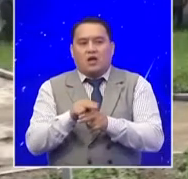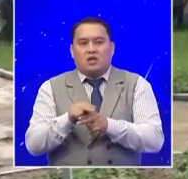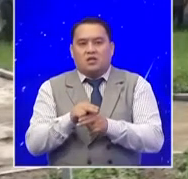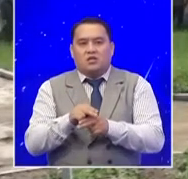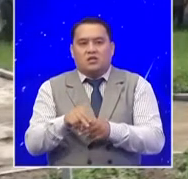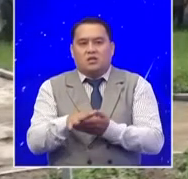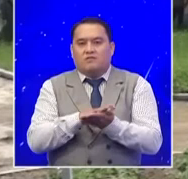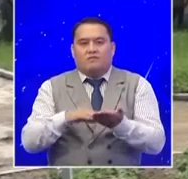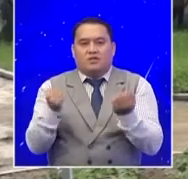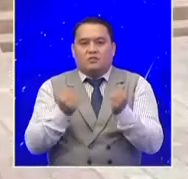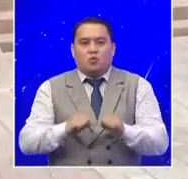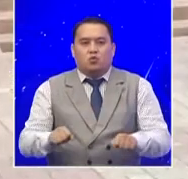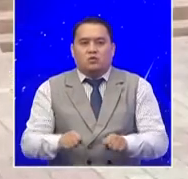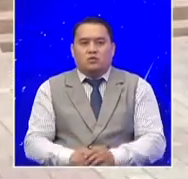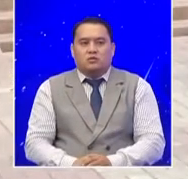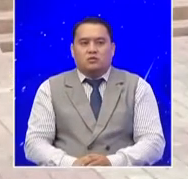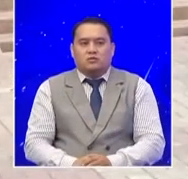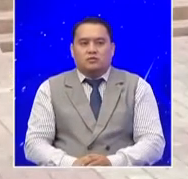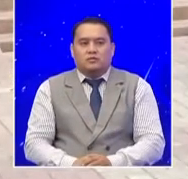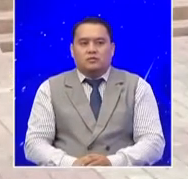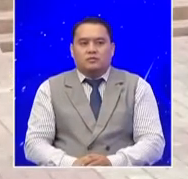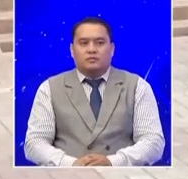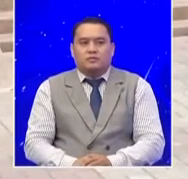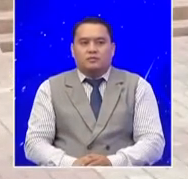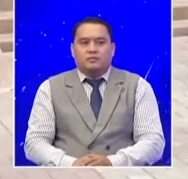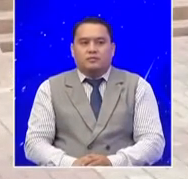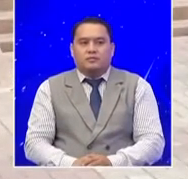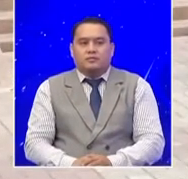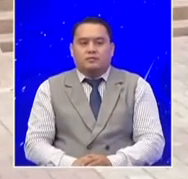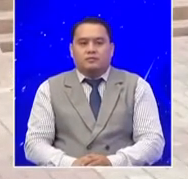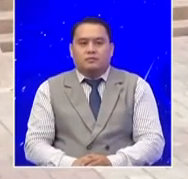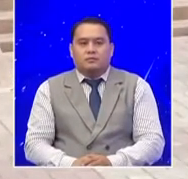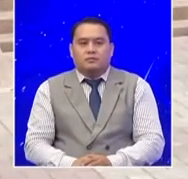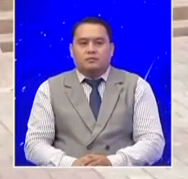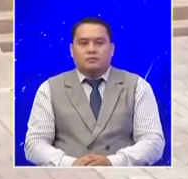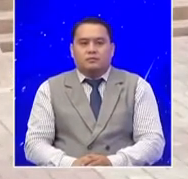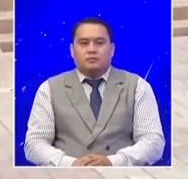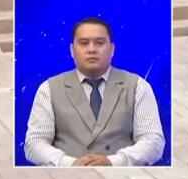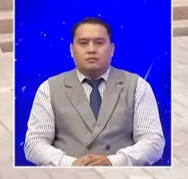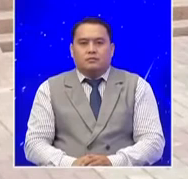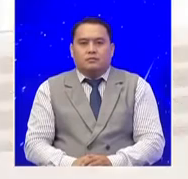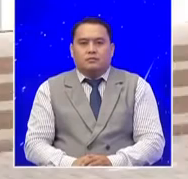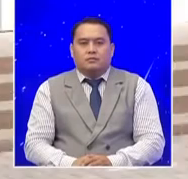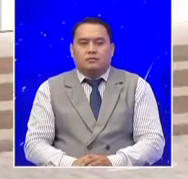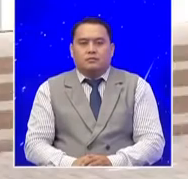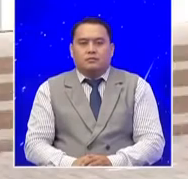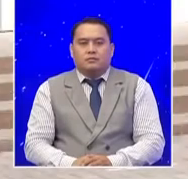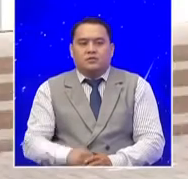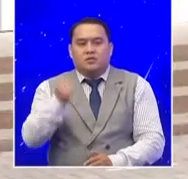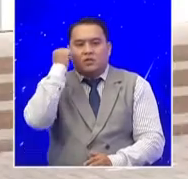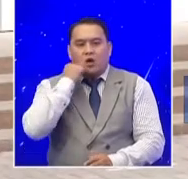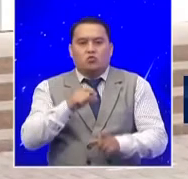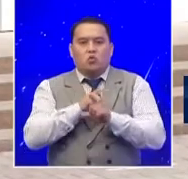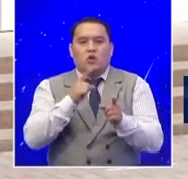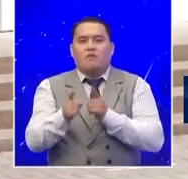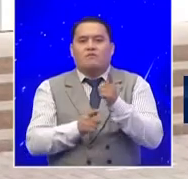ремонту не подлежит. Бұрынғы мектепті салыстырғанда тек бұған қазіргі мектепке салыстыруға кемейді ғой. Старую школу с